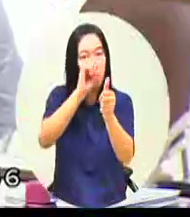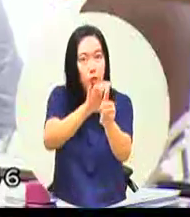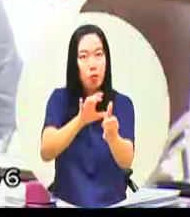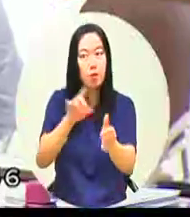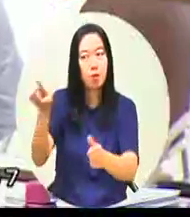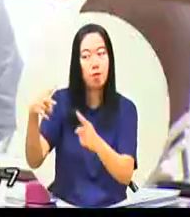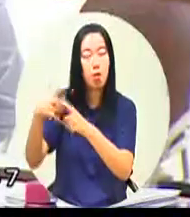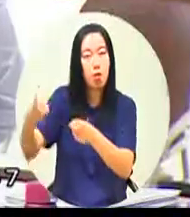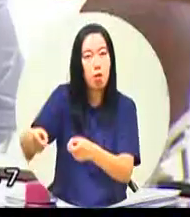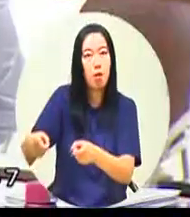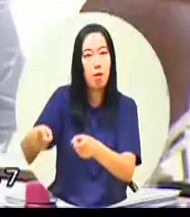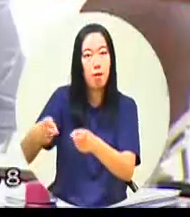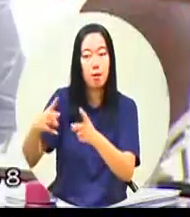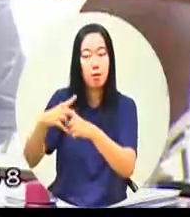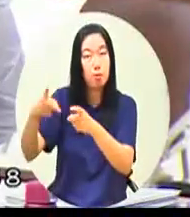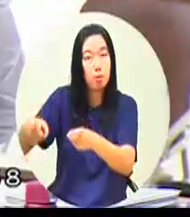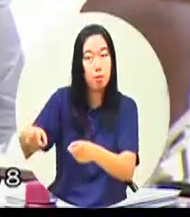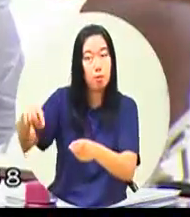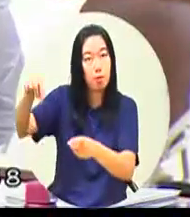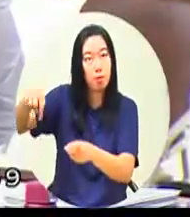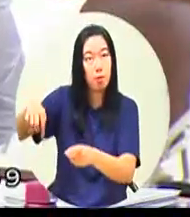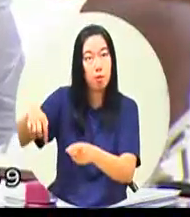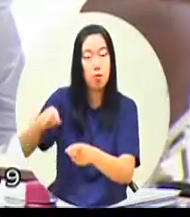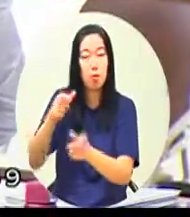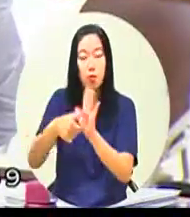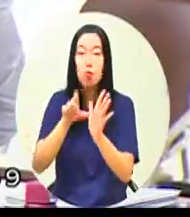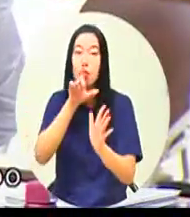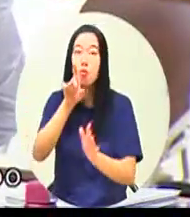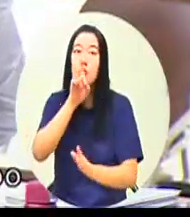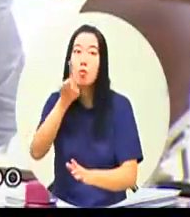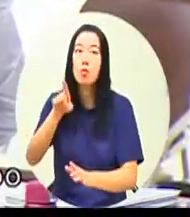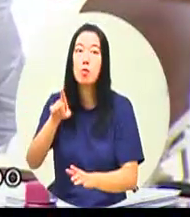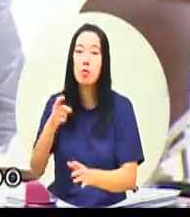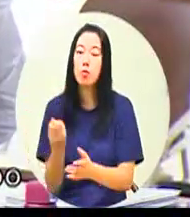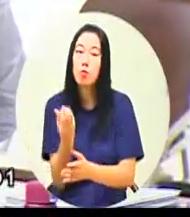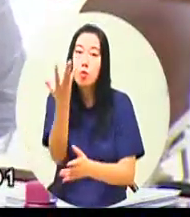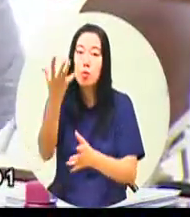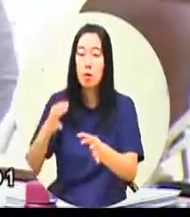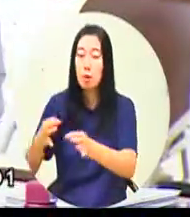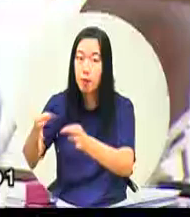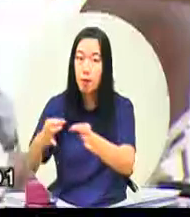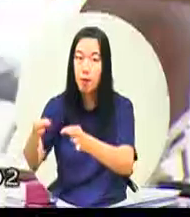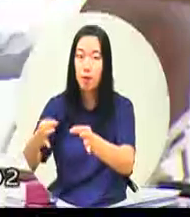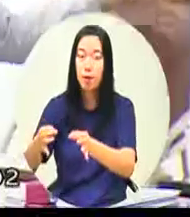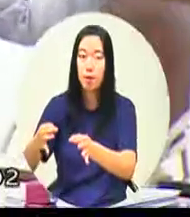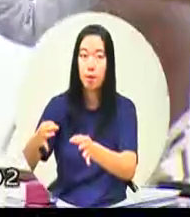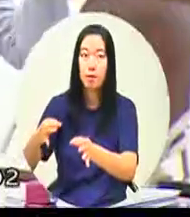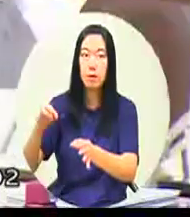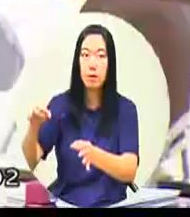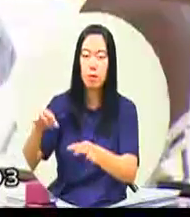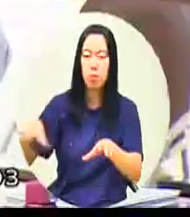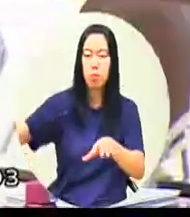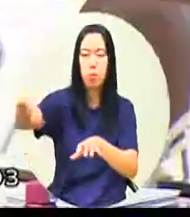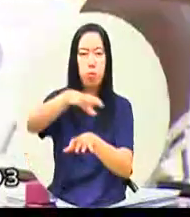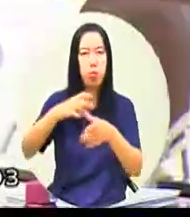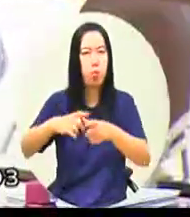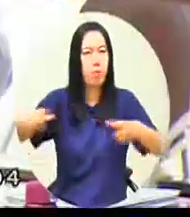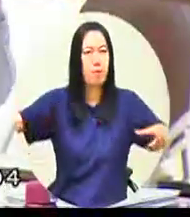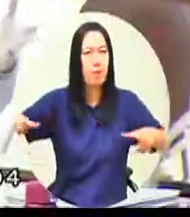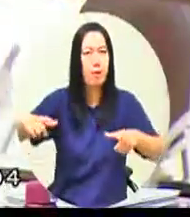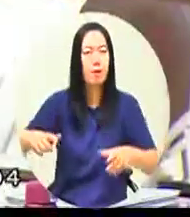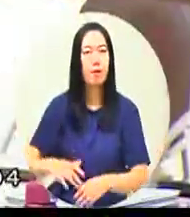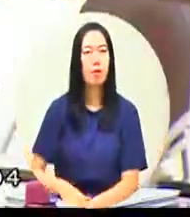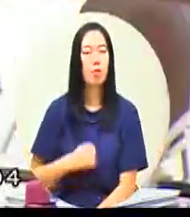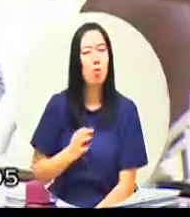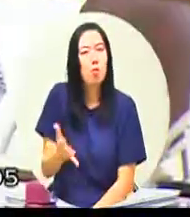港啊，那小港。那个叫做发誓那个所在啊，灰旗啊，灰旗那个所在有够宽，那我